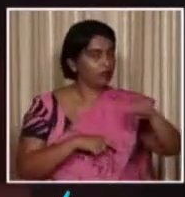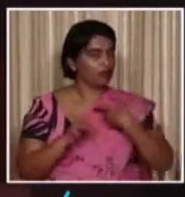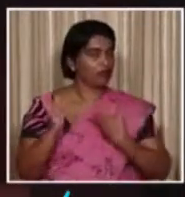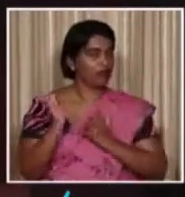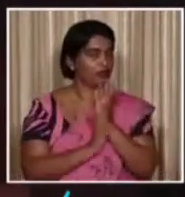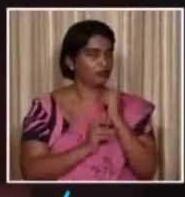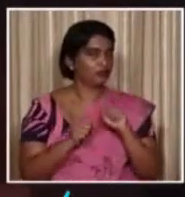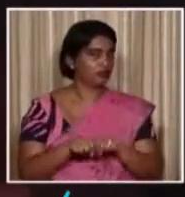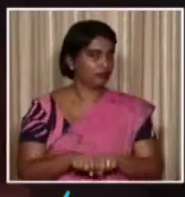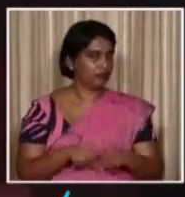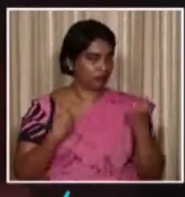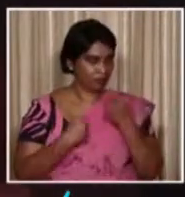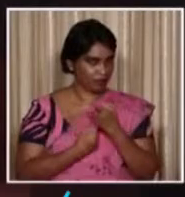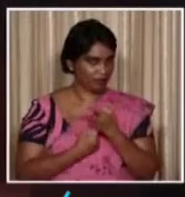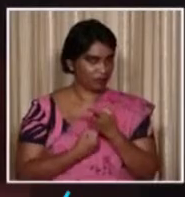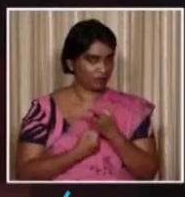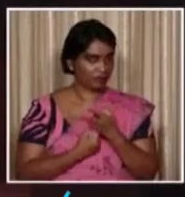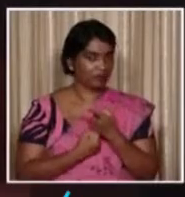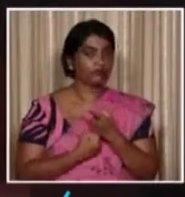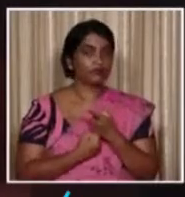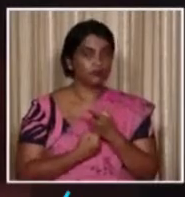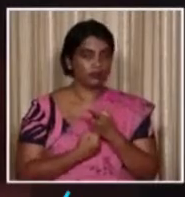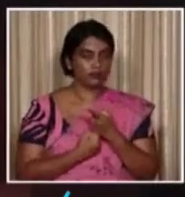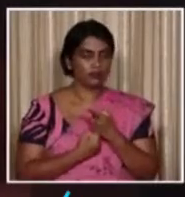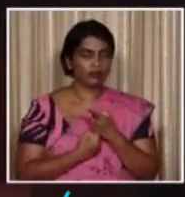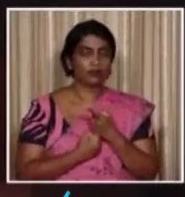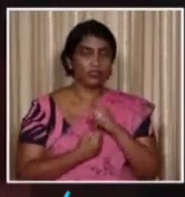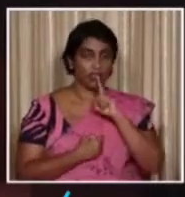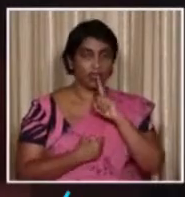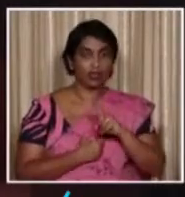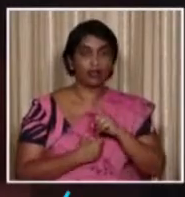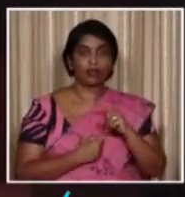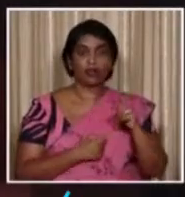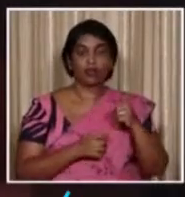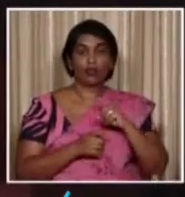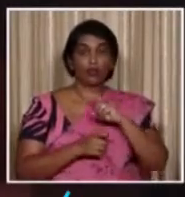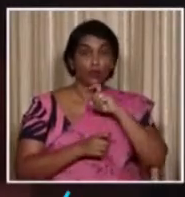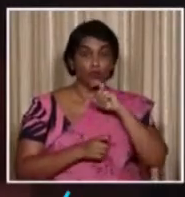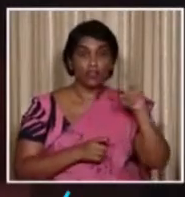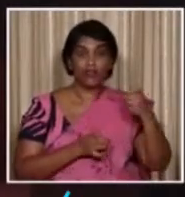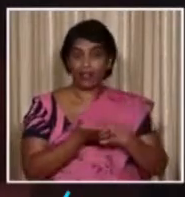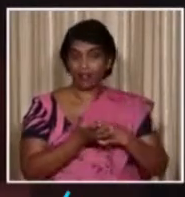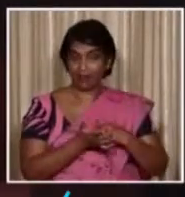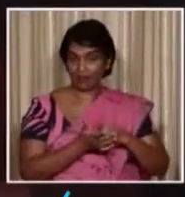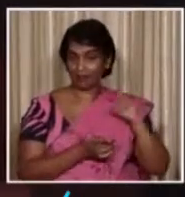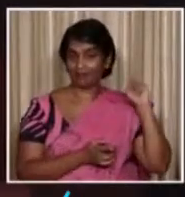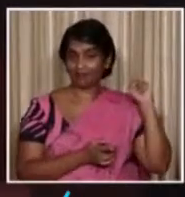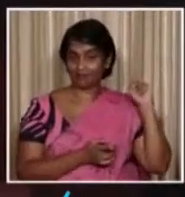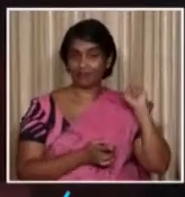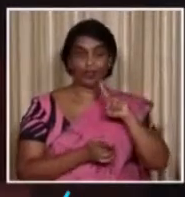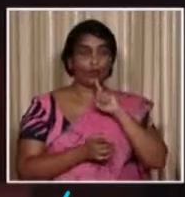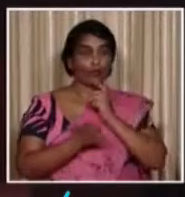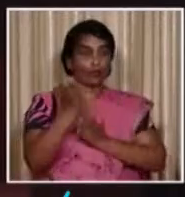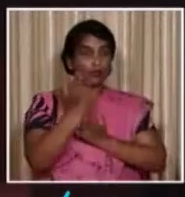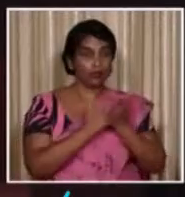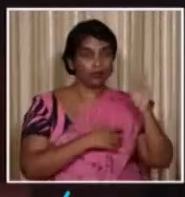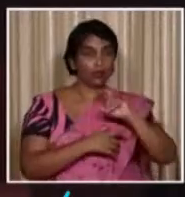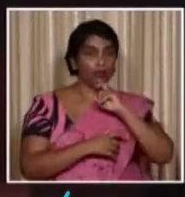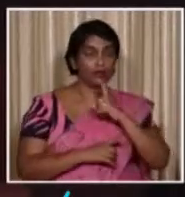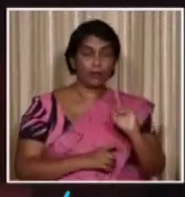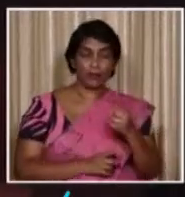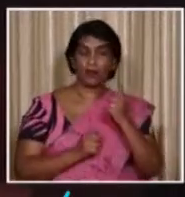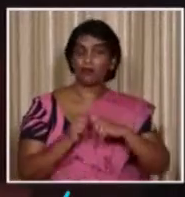වරප්‍රසාද කඩකිරීම. ඉන්ටරිම් ඕඩර් එකක් දීලා තියෙනවා රංජිත් මද්දෝ මණ්ඩාර මැතිතුමාගේ ඉදිරිපත් වීම තුල